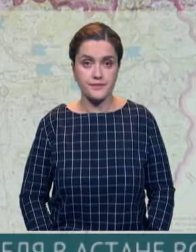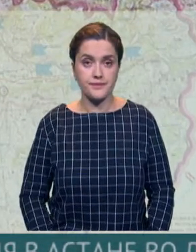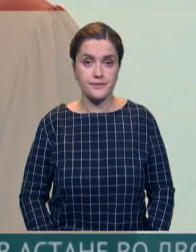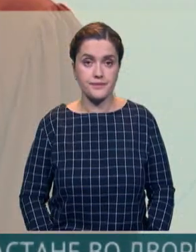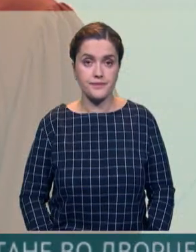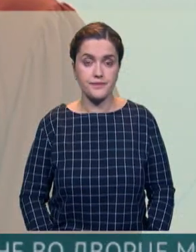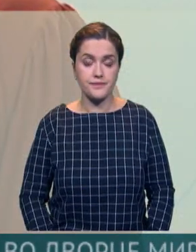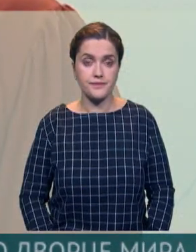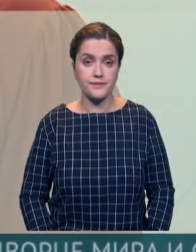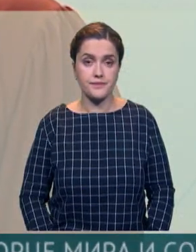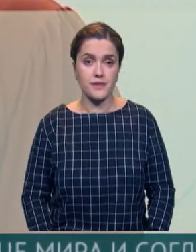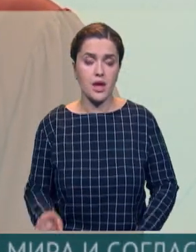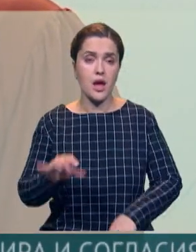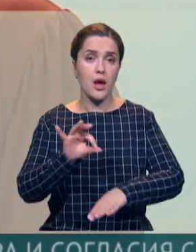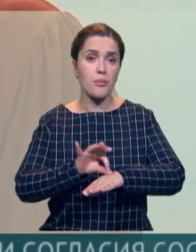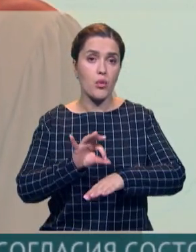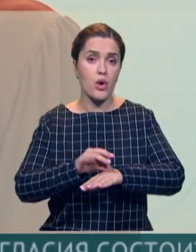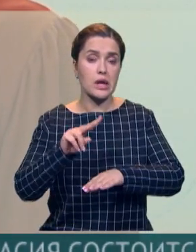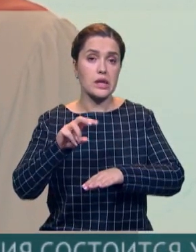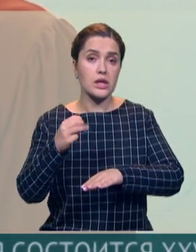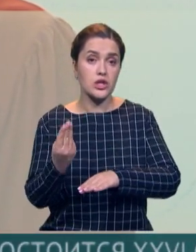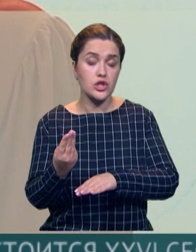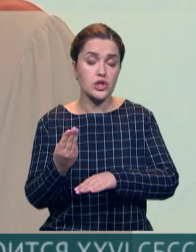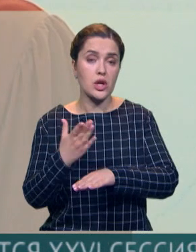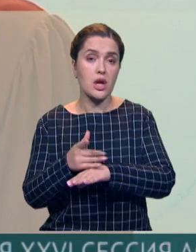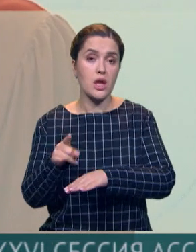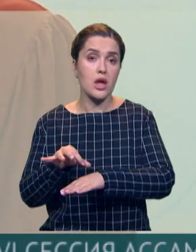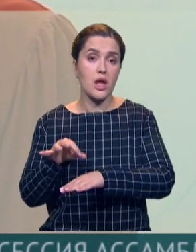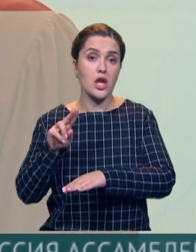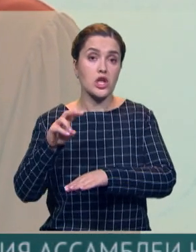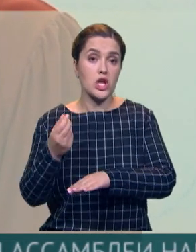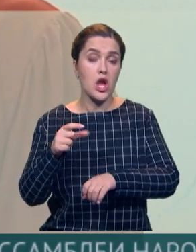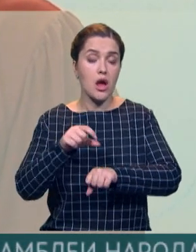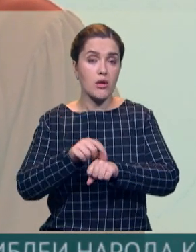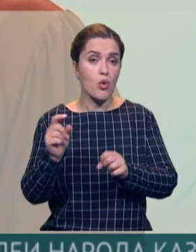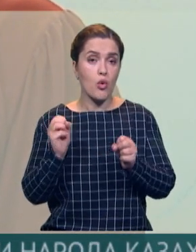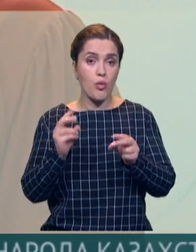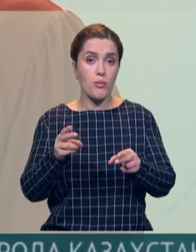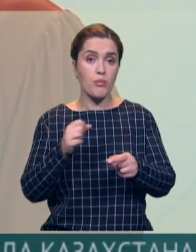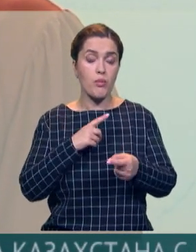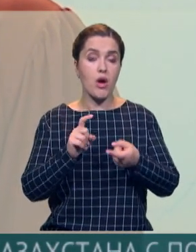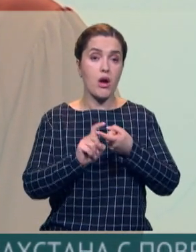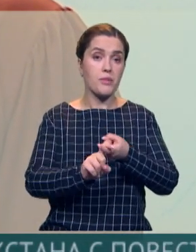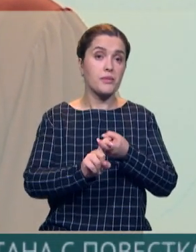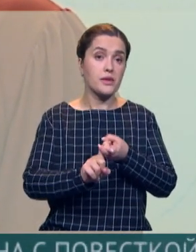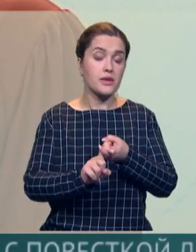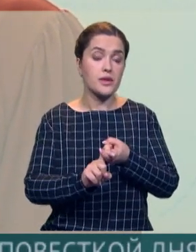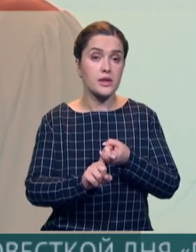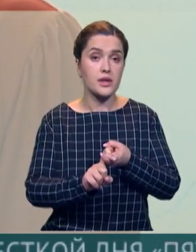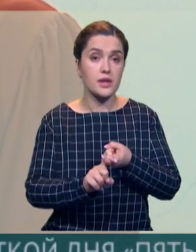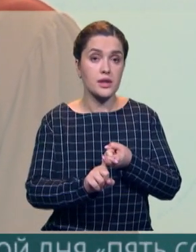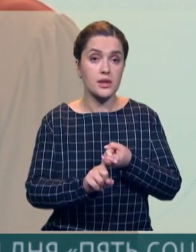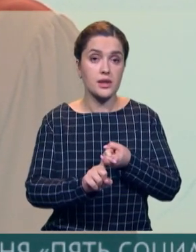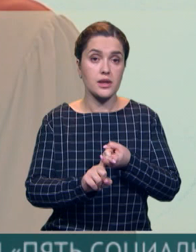Основным переносчиком клещевого энцефалита являются клещи рода Ixodes persulcatus.